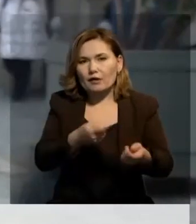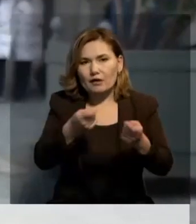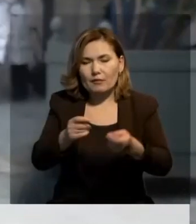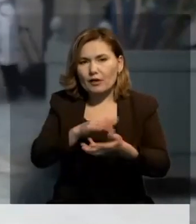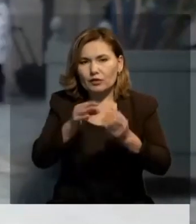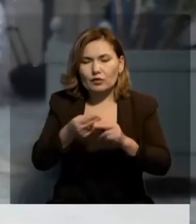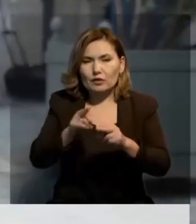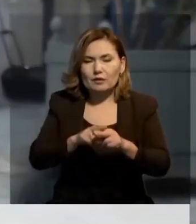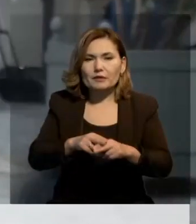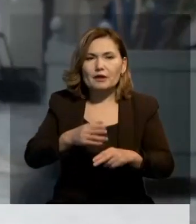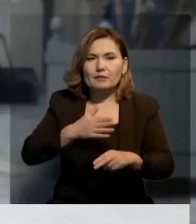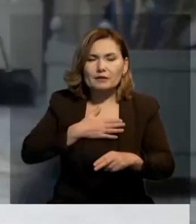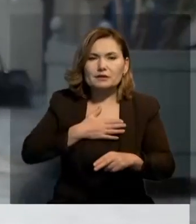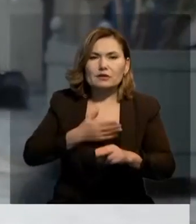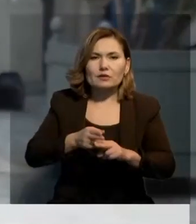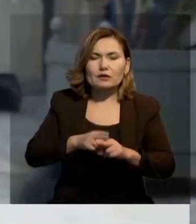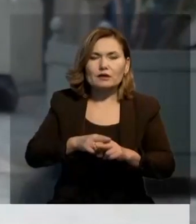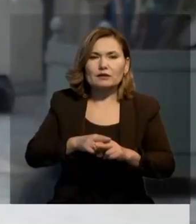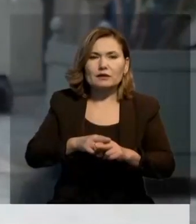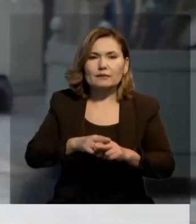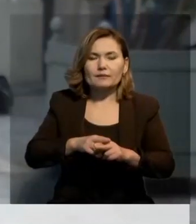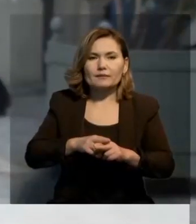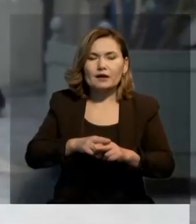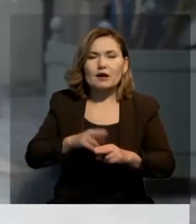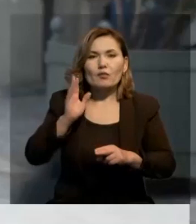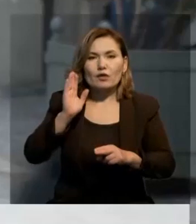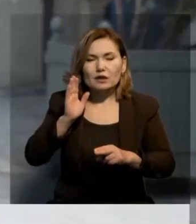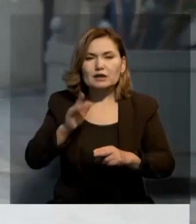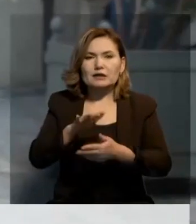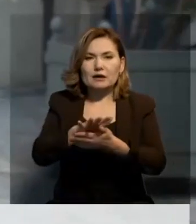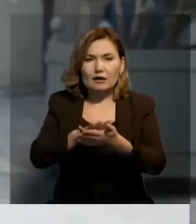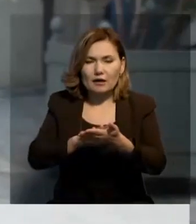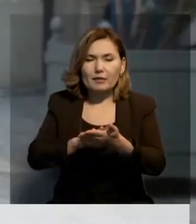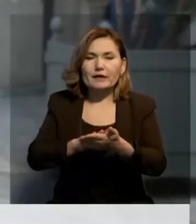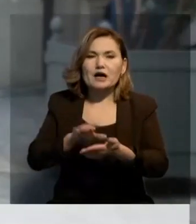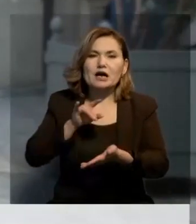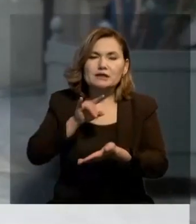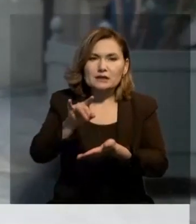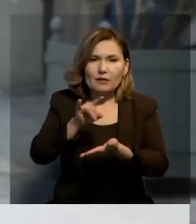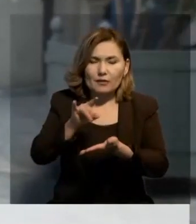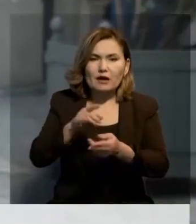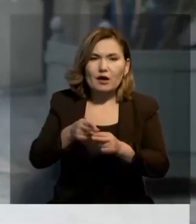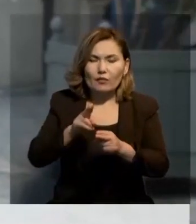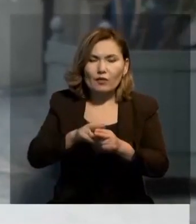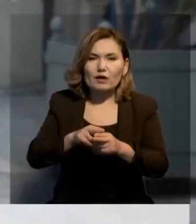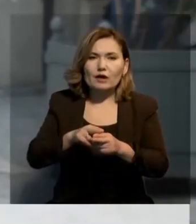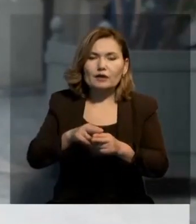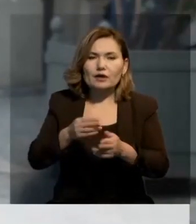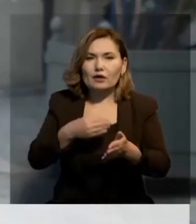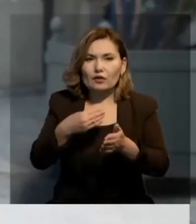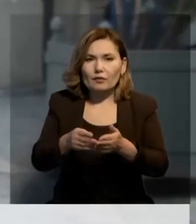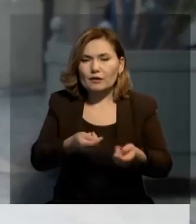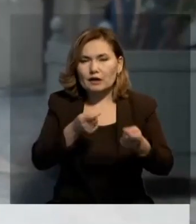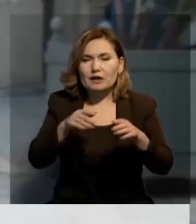болады. Сосын біз айттык, жаңа сонымен шектелмей, бізде соны қарайтын орталық, сервис орталығын ашу керек